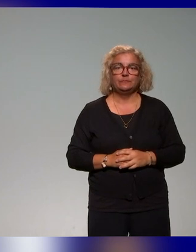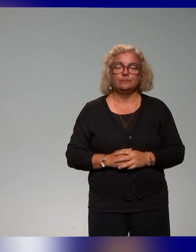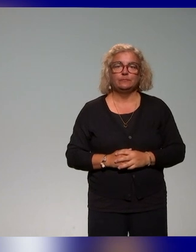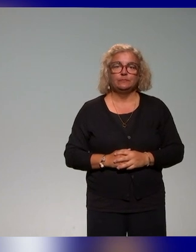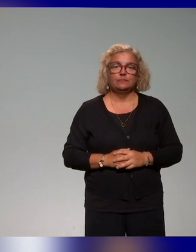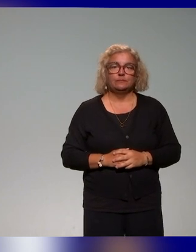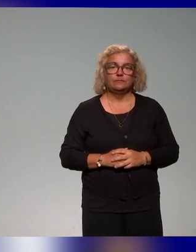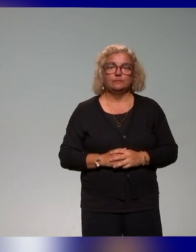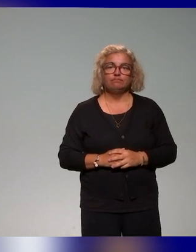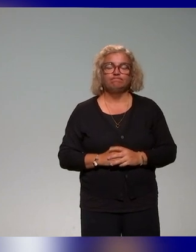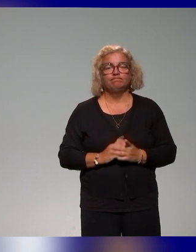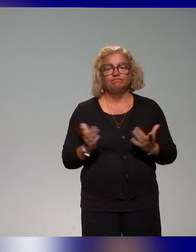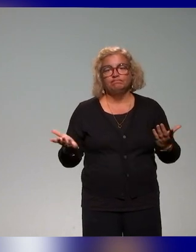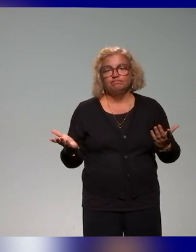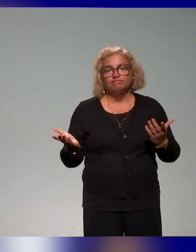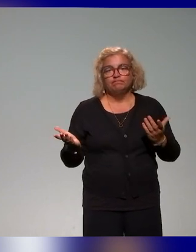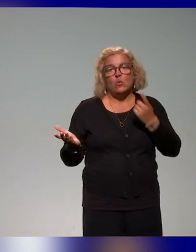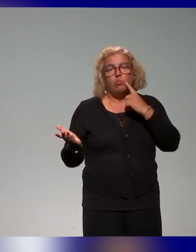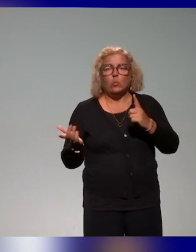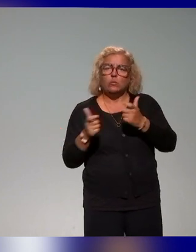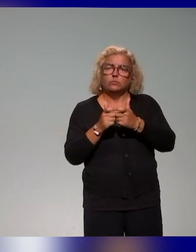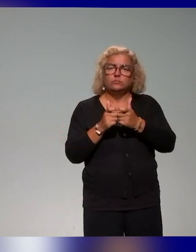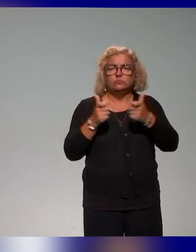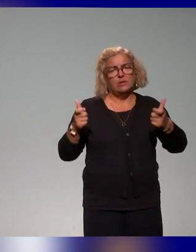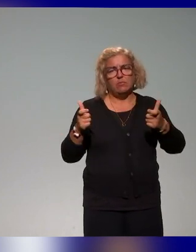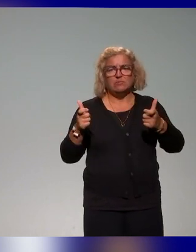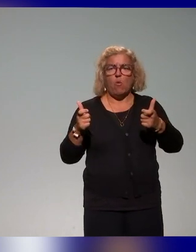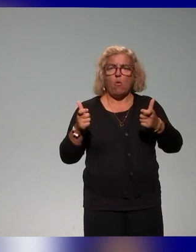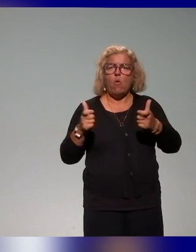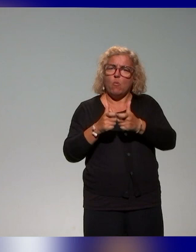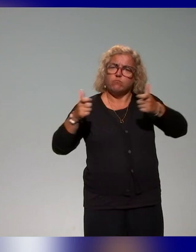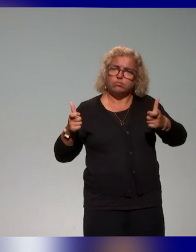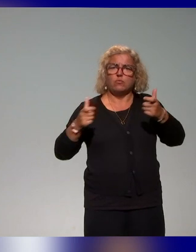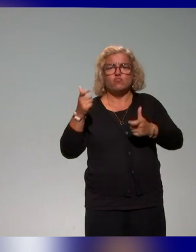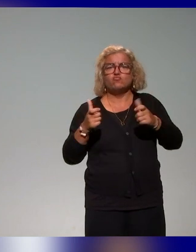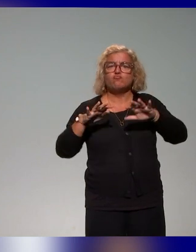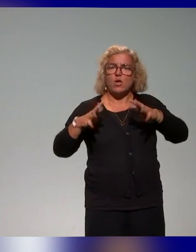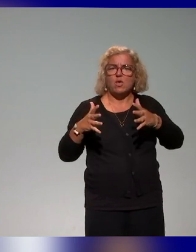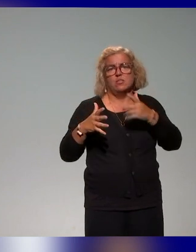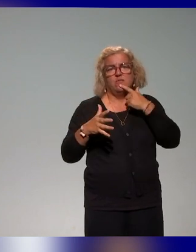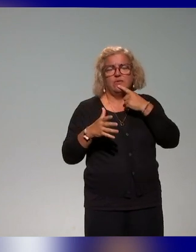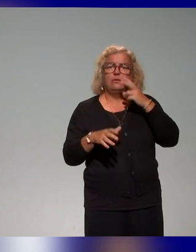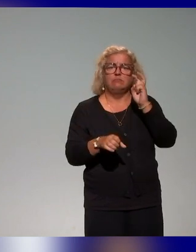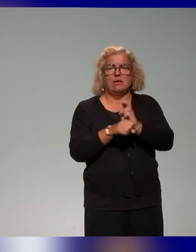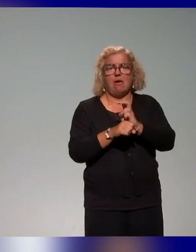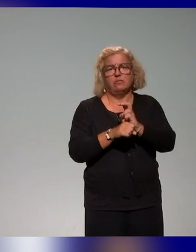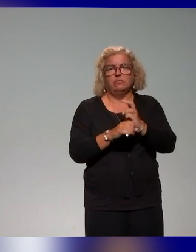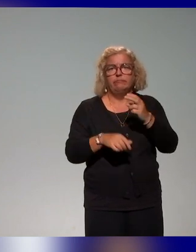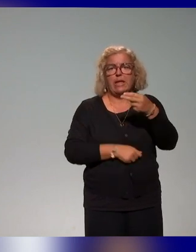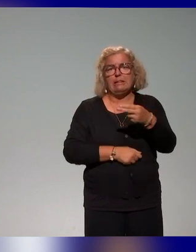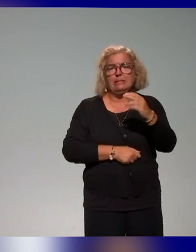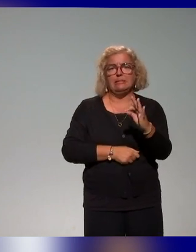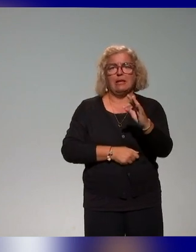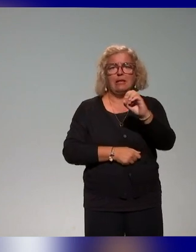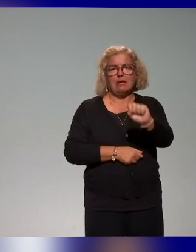Donc, il est toujours conseillé pour des grosses structures ou des moyennes structures de rester sur des versions dites LTS pour une